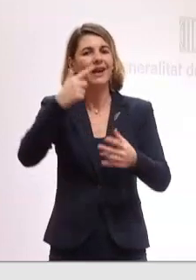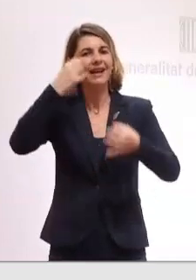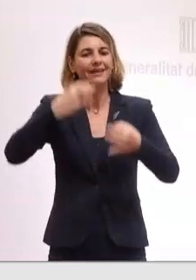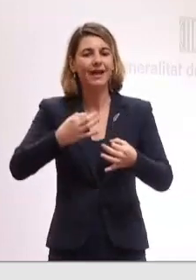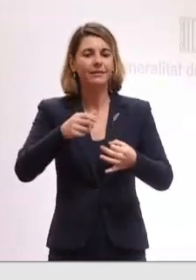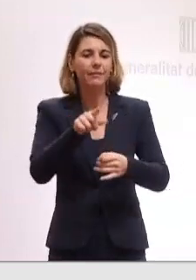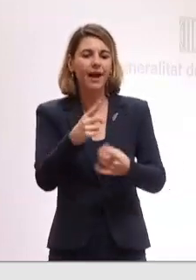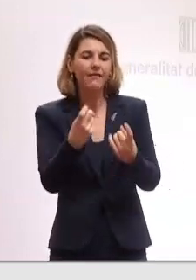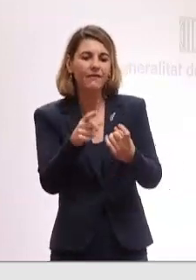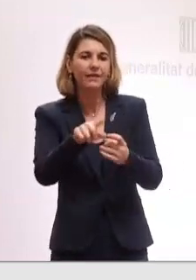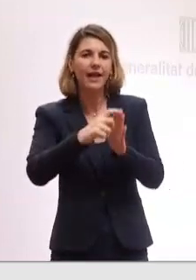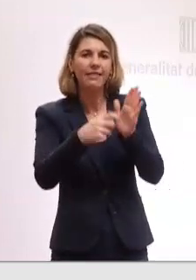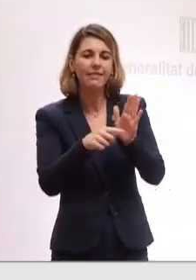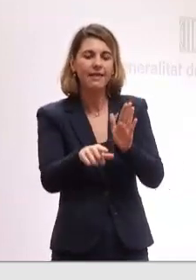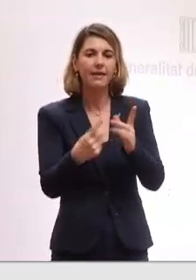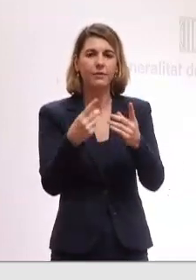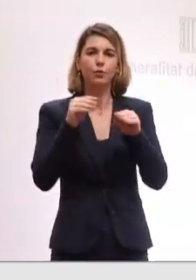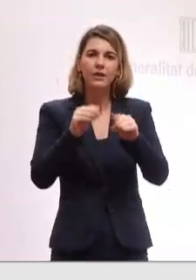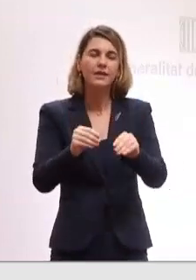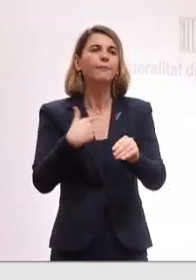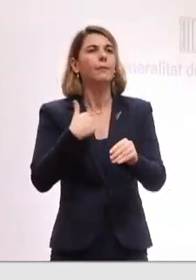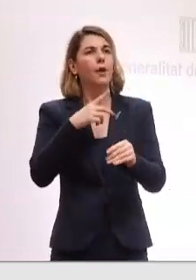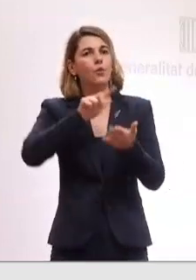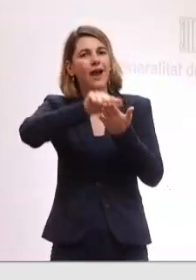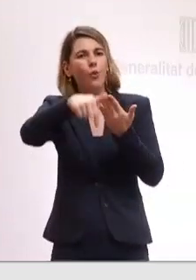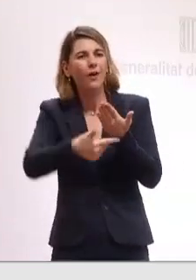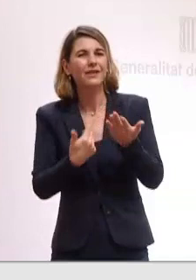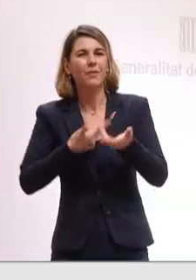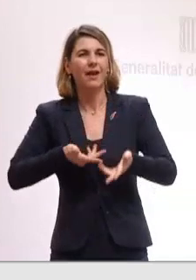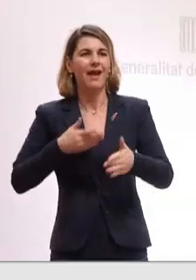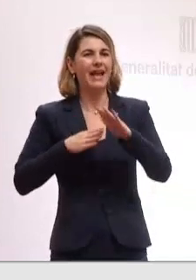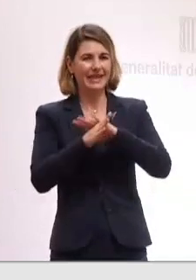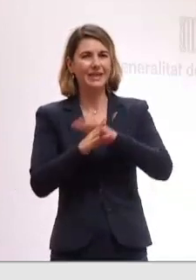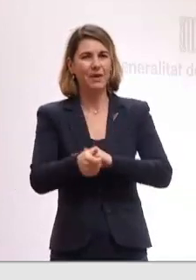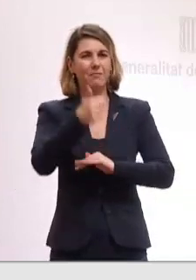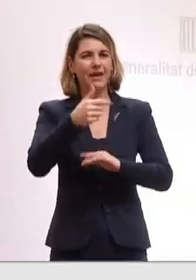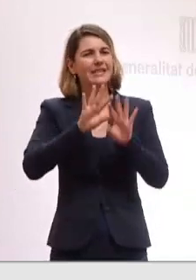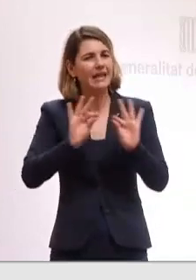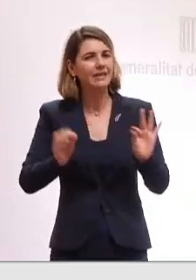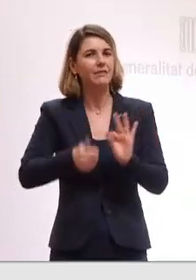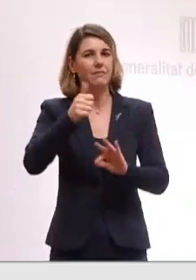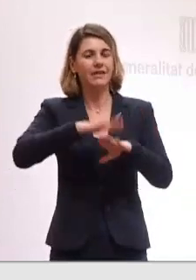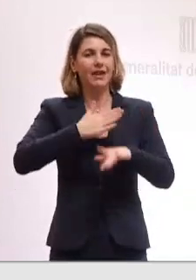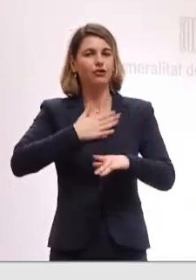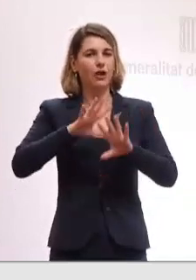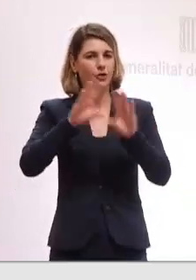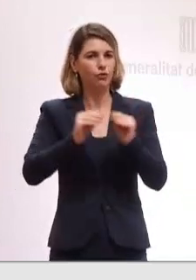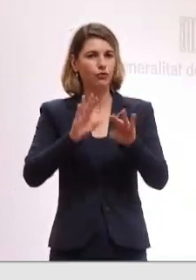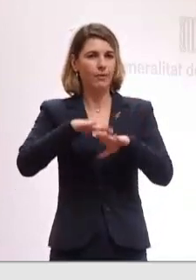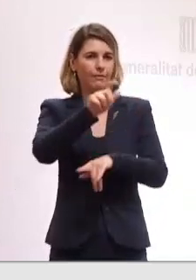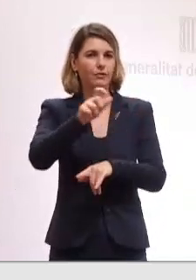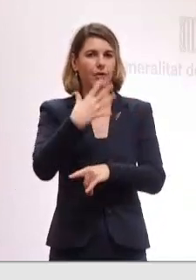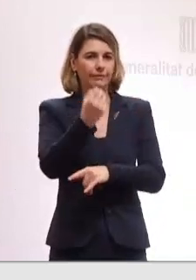llei. Cal que utilitzem un llenguatge més senzill i accessible de les nostres resolucions